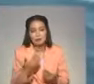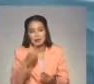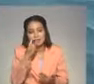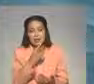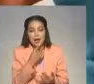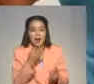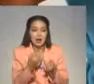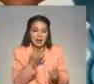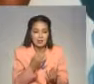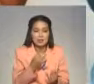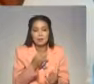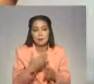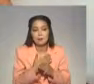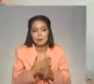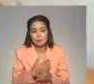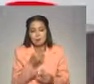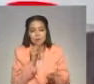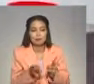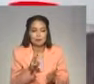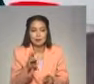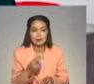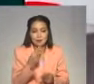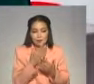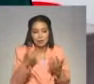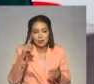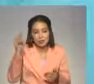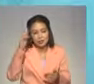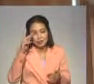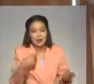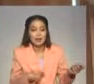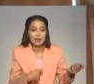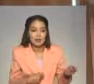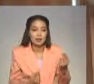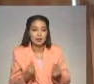языке и помогает готовить национальное блюдо. И даже научилась играть на домбре.